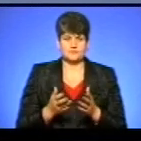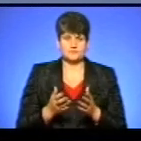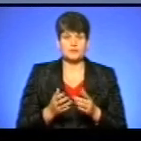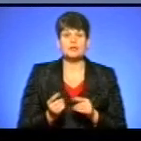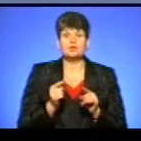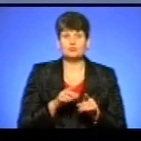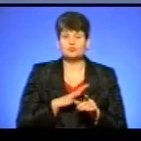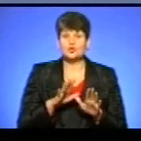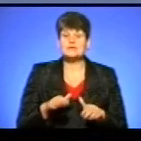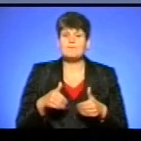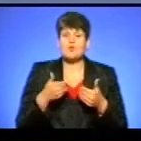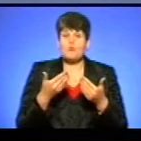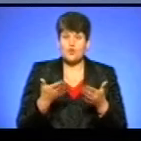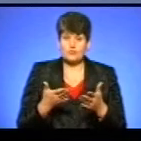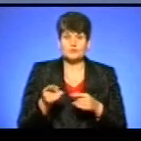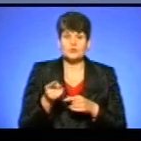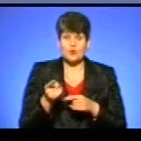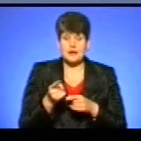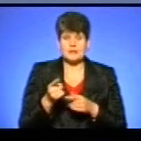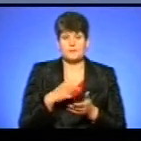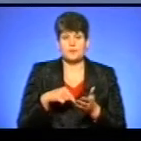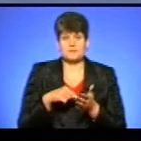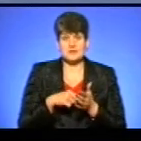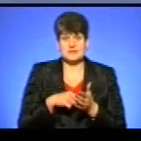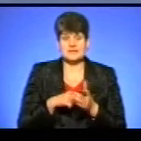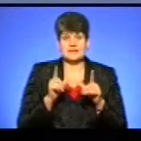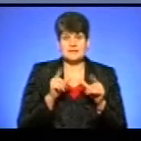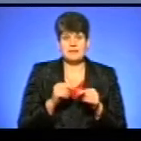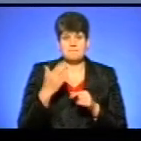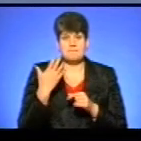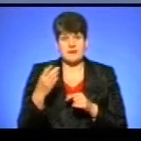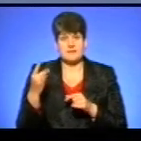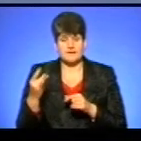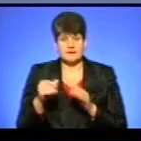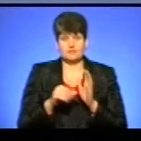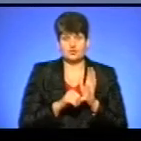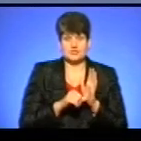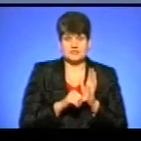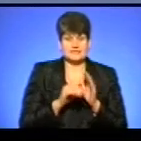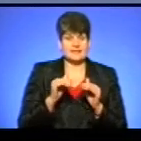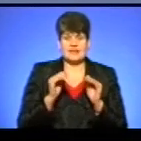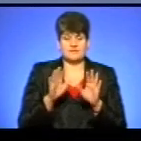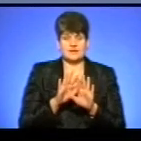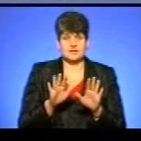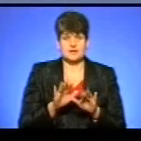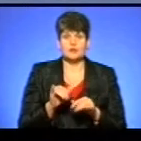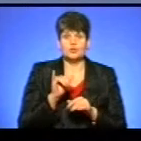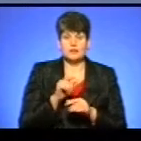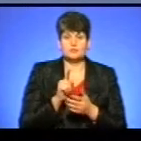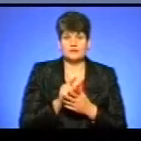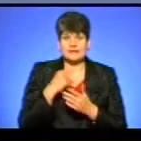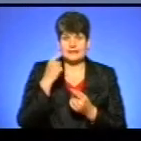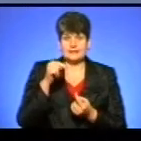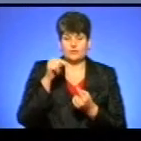Тому було запропоновано, що тернополяни повинні їздити по тарифу 5 гривень і по 6 по собівартості, не вище. А для цього в них має бути ідентифікація